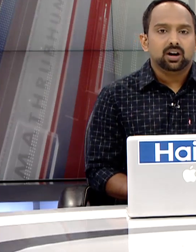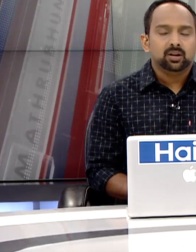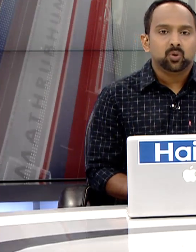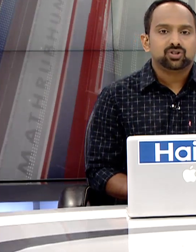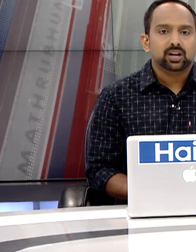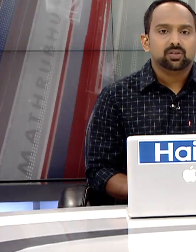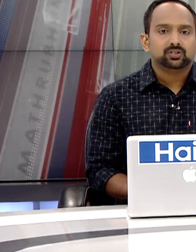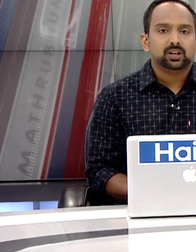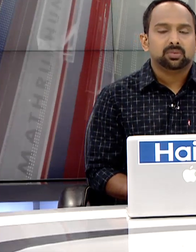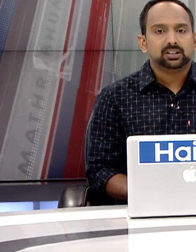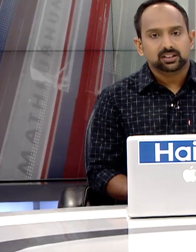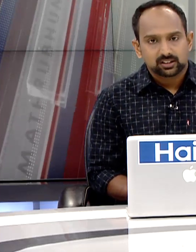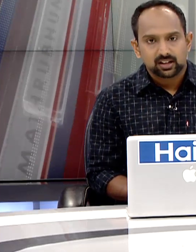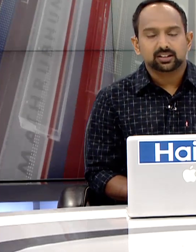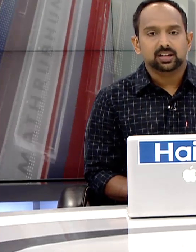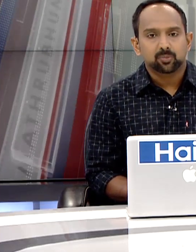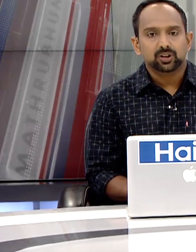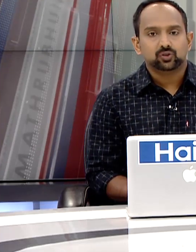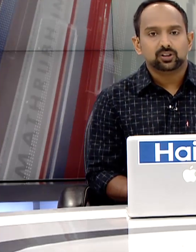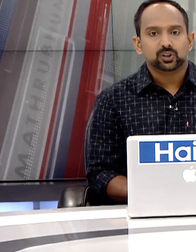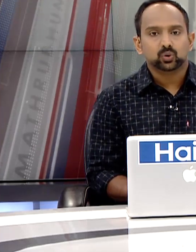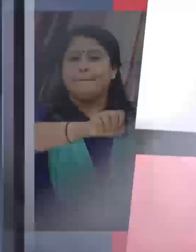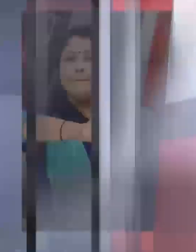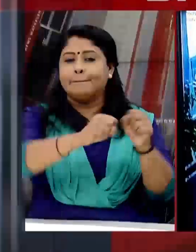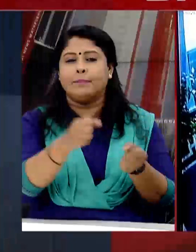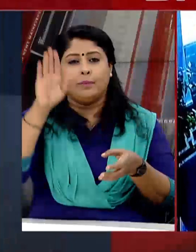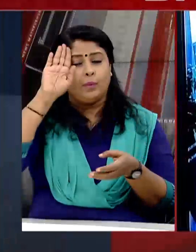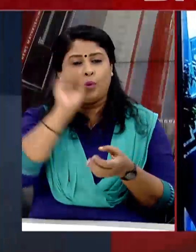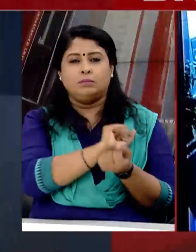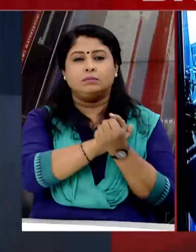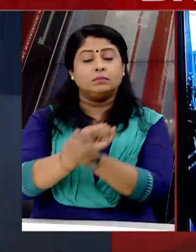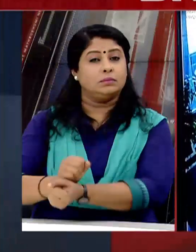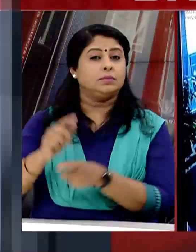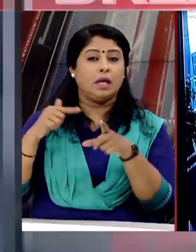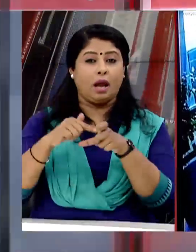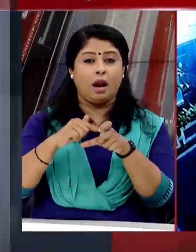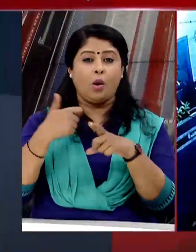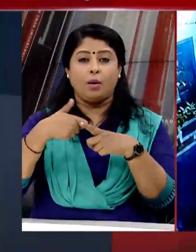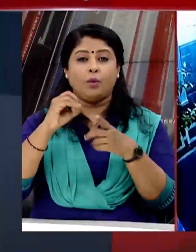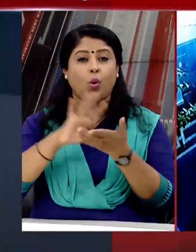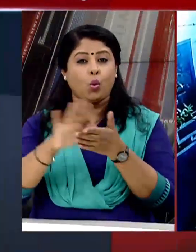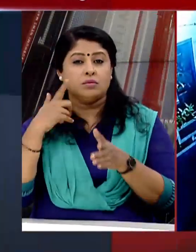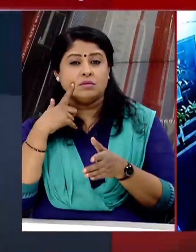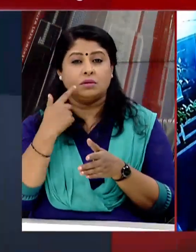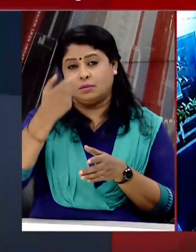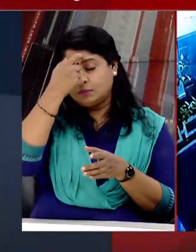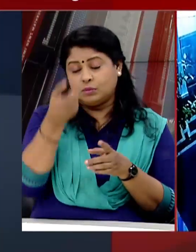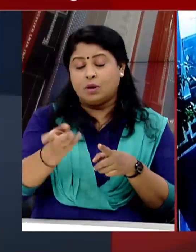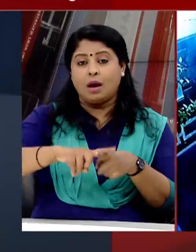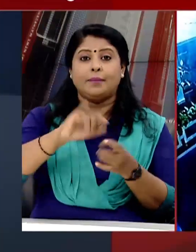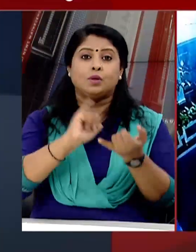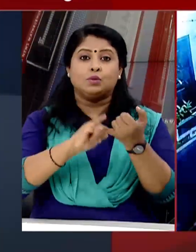മദ്യലഹരിയിൽ വാഹനം ഓടിച്ച അയൽവാസിയുടെ മതിൽ തകർത്തയാൾക്കെതിരെ പോലീസ് കേസെടുത്തു. കൊച്ചി പള്ളുരുത്തിയിലാണ് സംഭവം. വാഹനമോടിച്ച സുരേഷിനെതിരെയാണ്